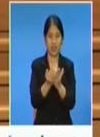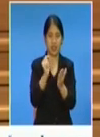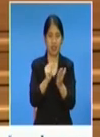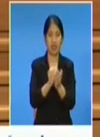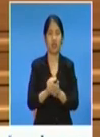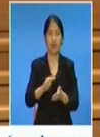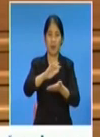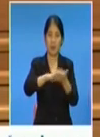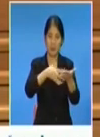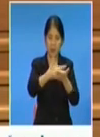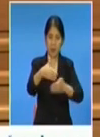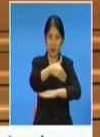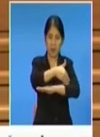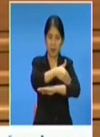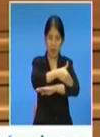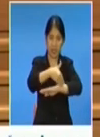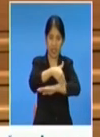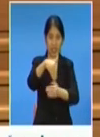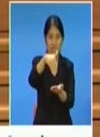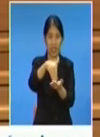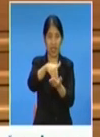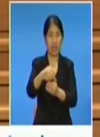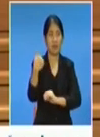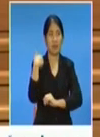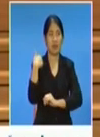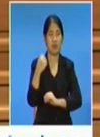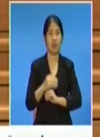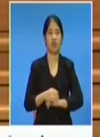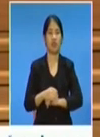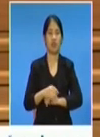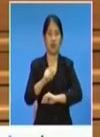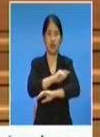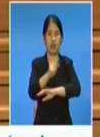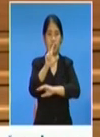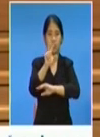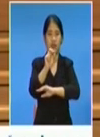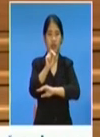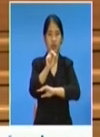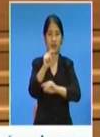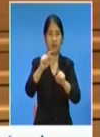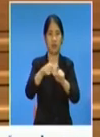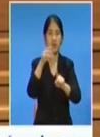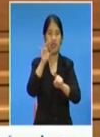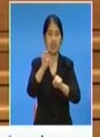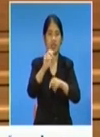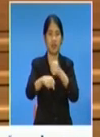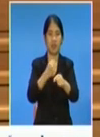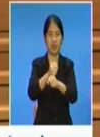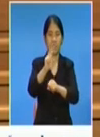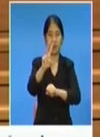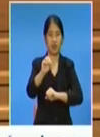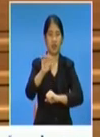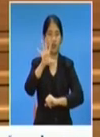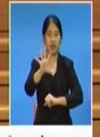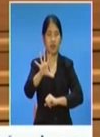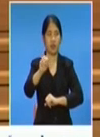างหนังสือลงวันที่30กรกฎาคมปี55นะครับผมจะไม่อ่านเลขให้ยาวนะครับข้อความในหนังสือบอกว่า